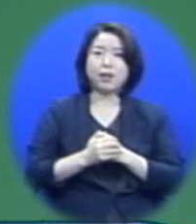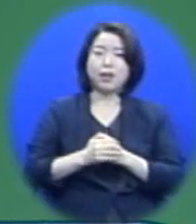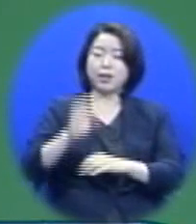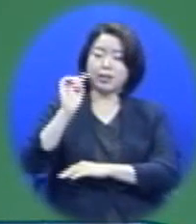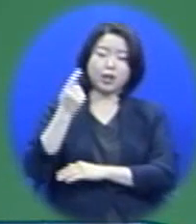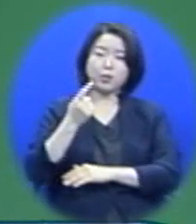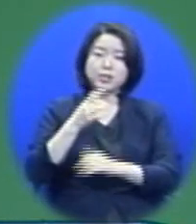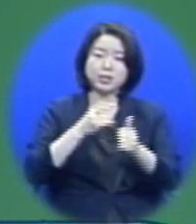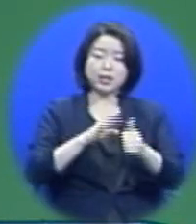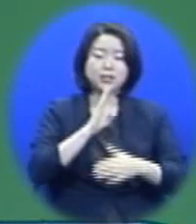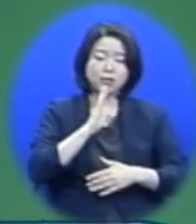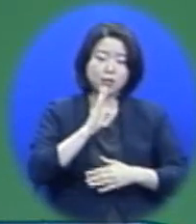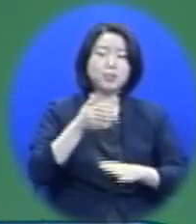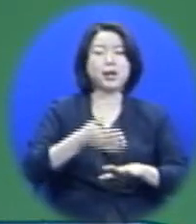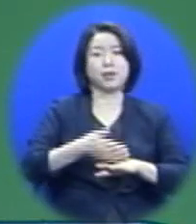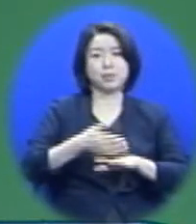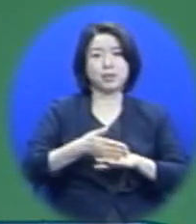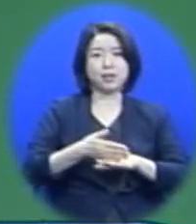너무 감사했어요.